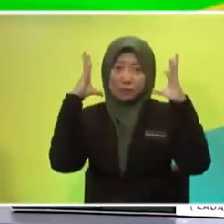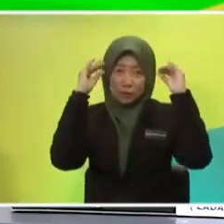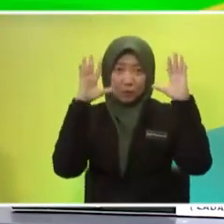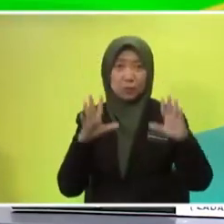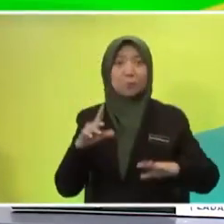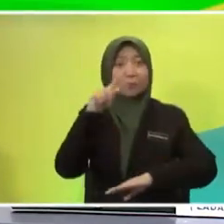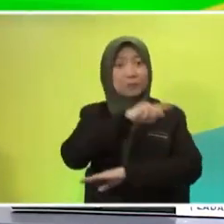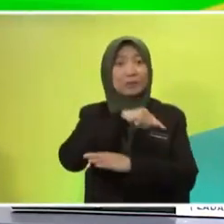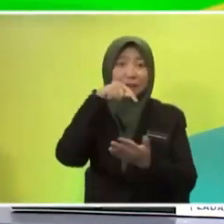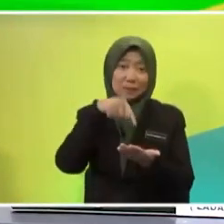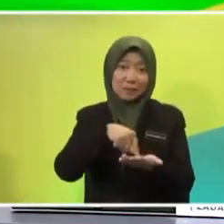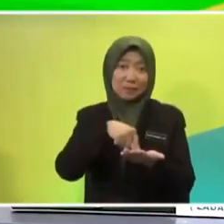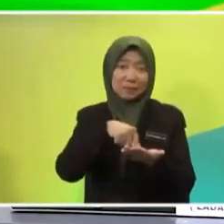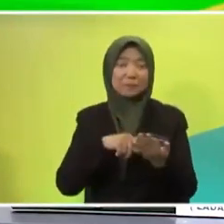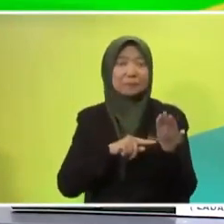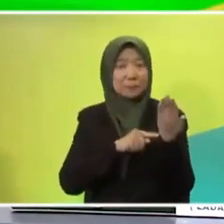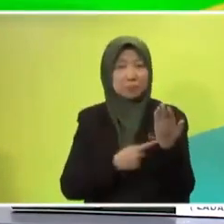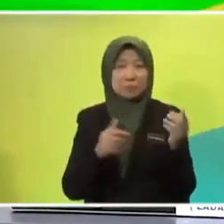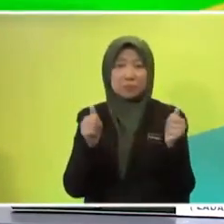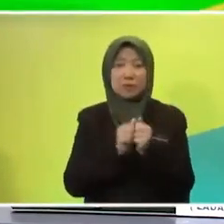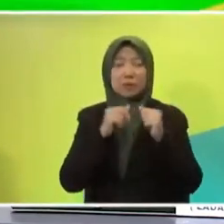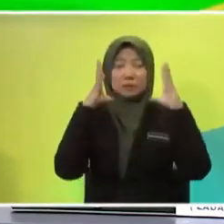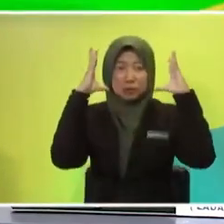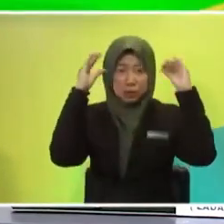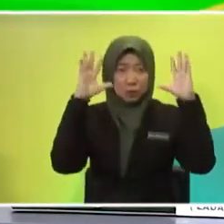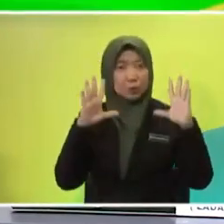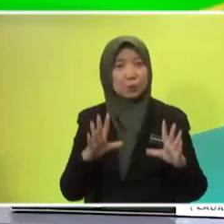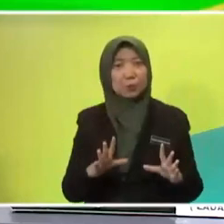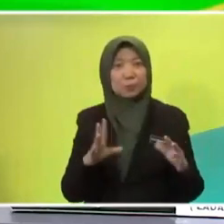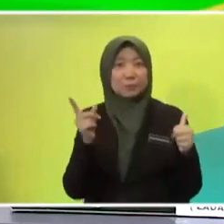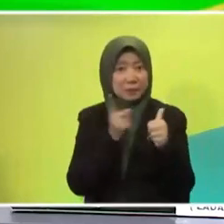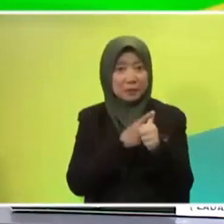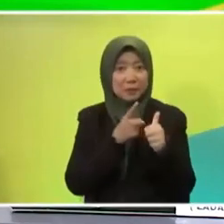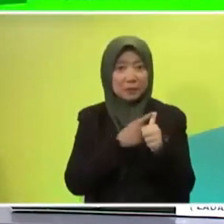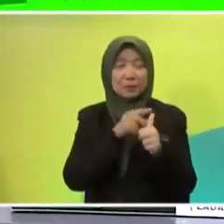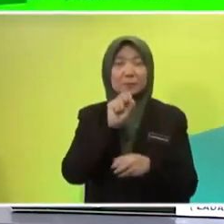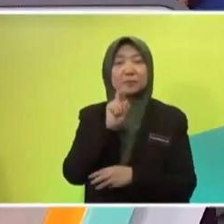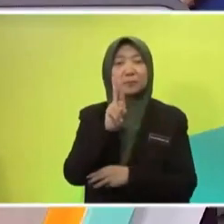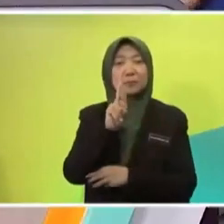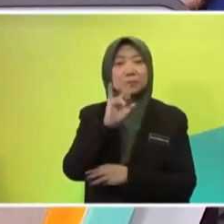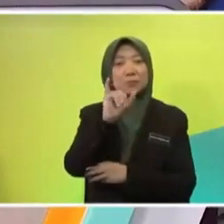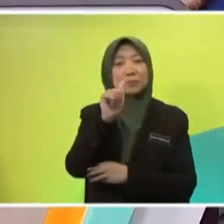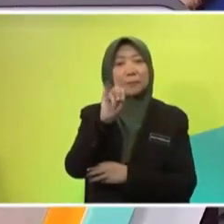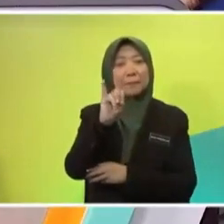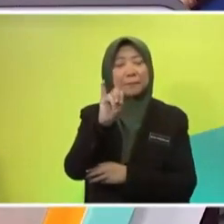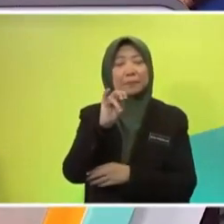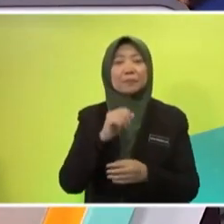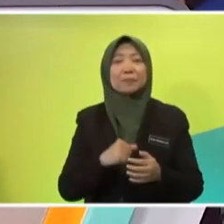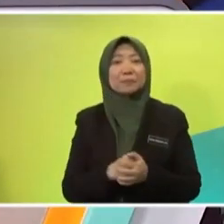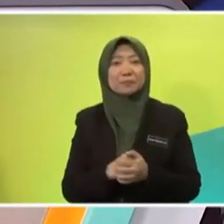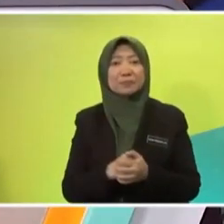pada hari ini. Saya nak mulakan dengan cikgu di sebelah saya ini. Ini dia Cikgu Suryani Osman, Ketua Panitia